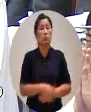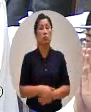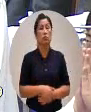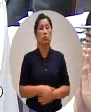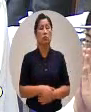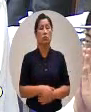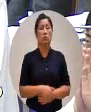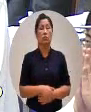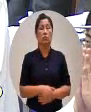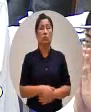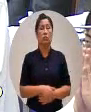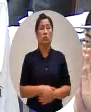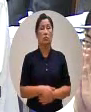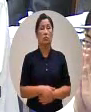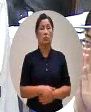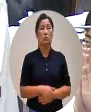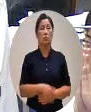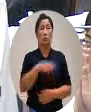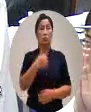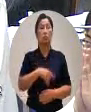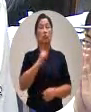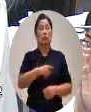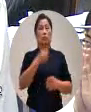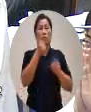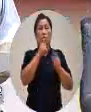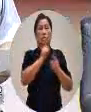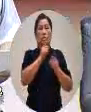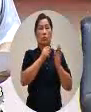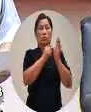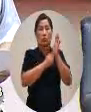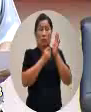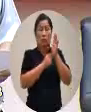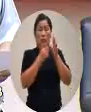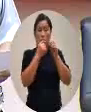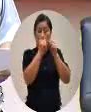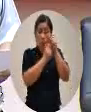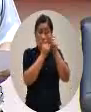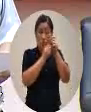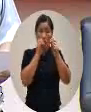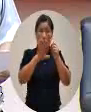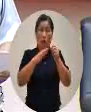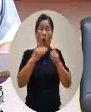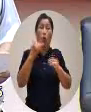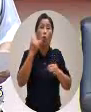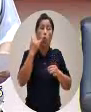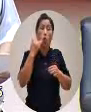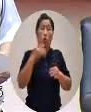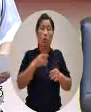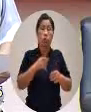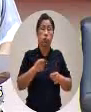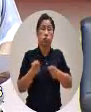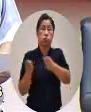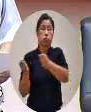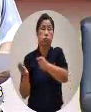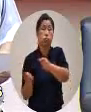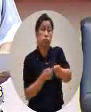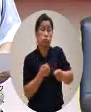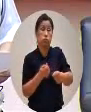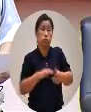我現在說一個給你了解那麼球場如果賣肺炎症人家說不用吧